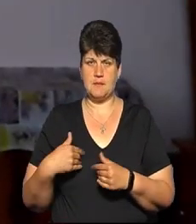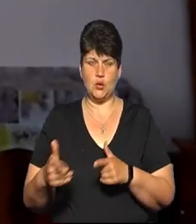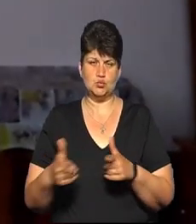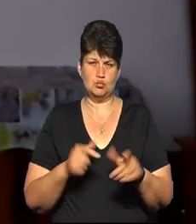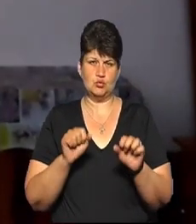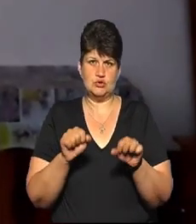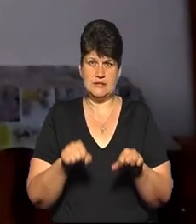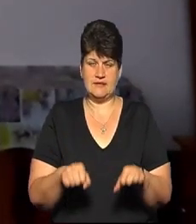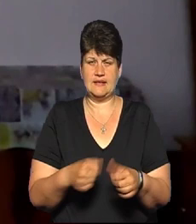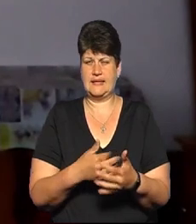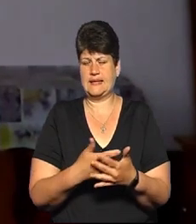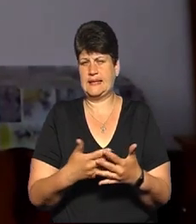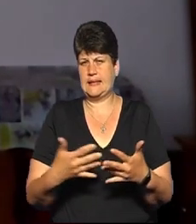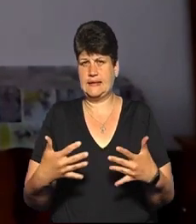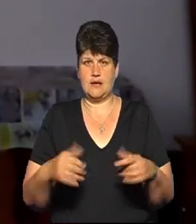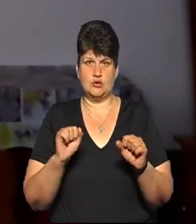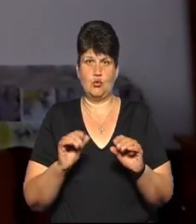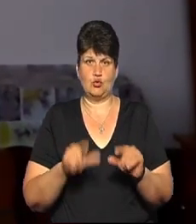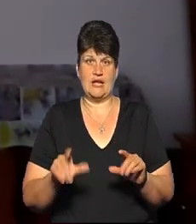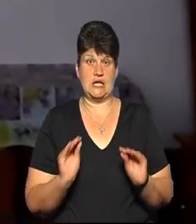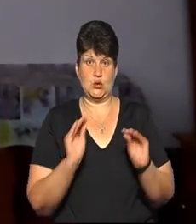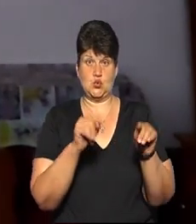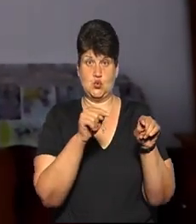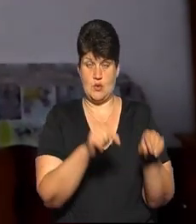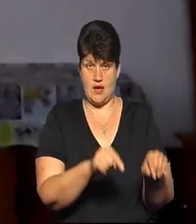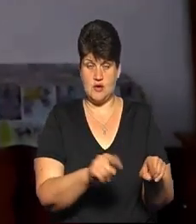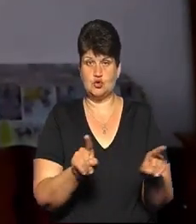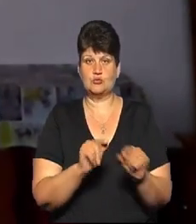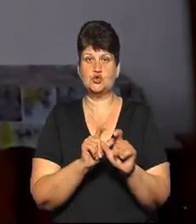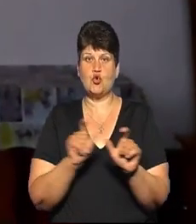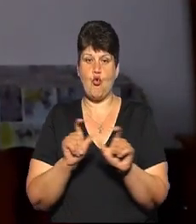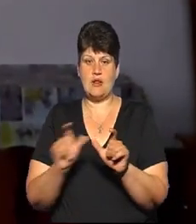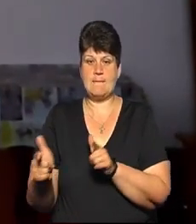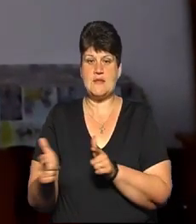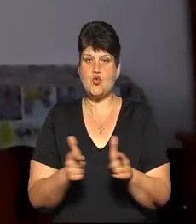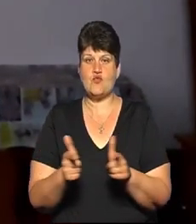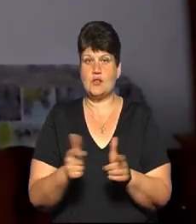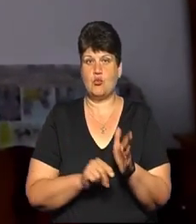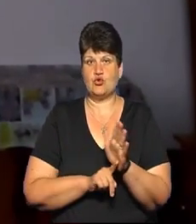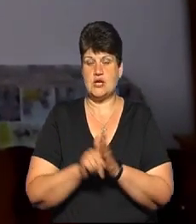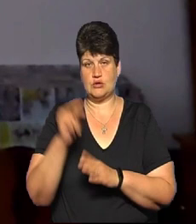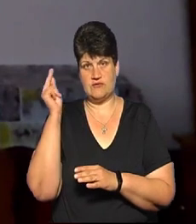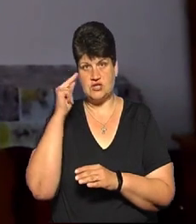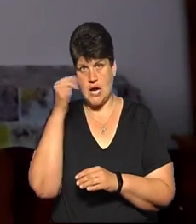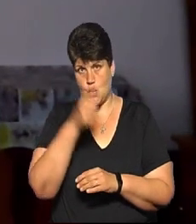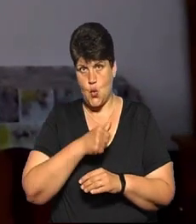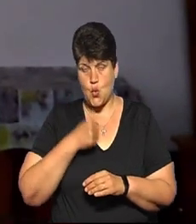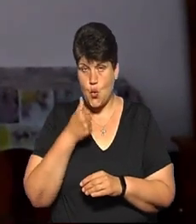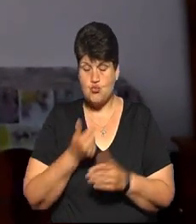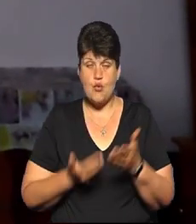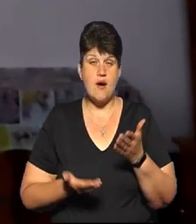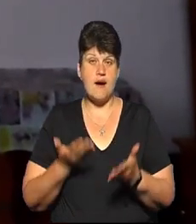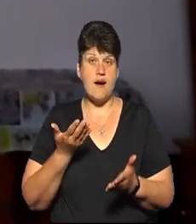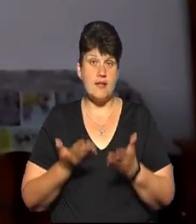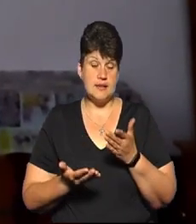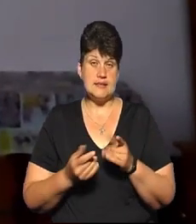переселити декілька людей сюди, щоб школи підготувалися до початку нового навчального року. Але зі